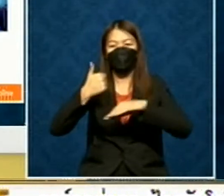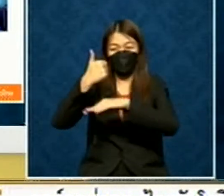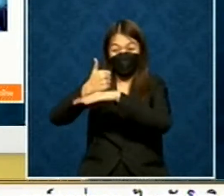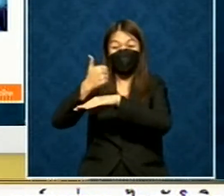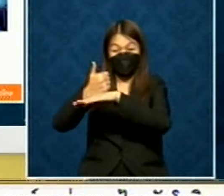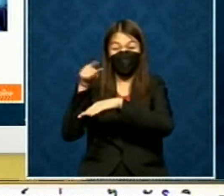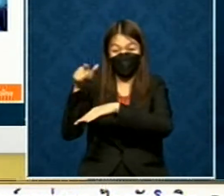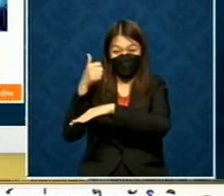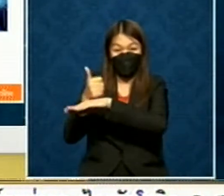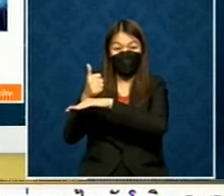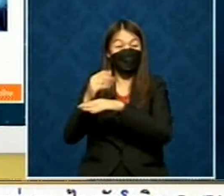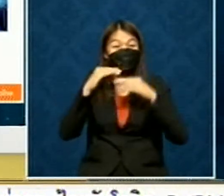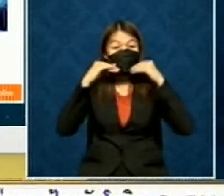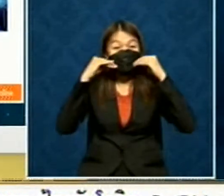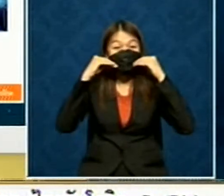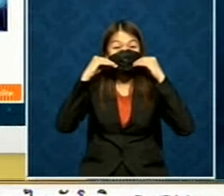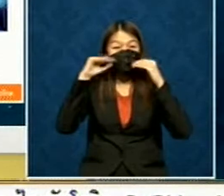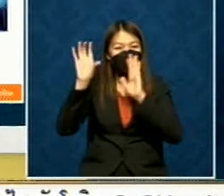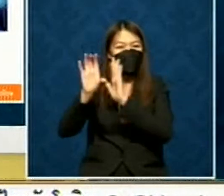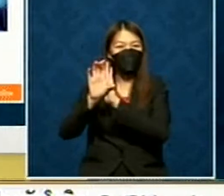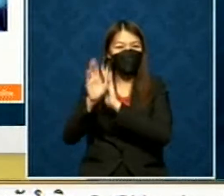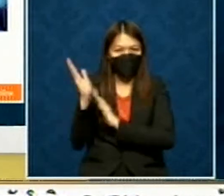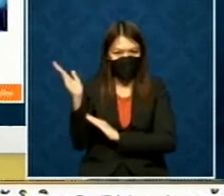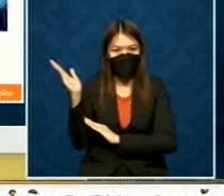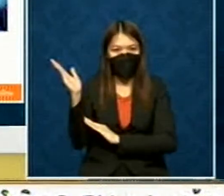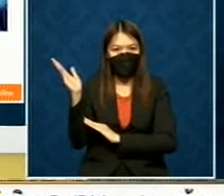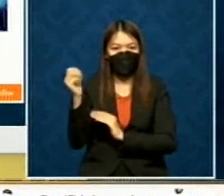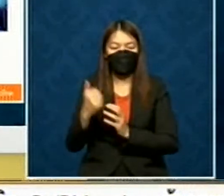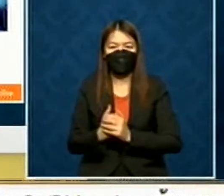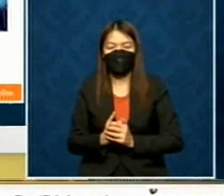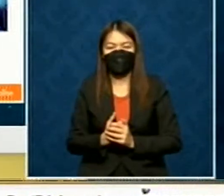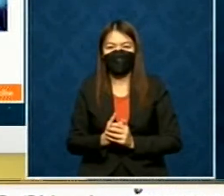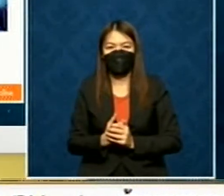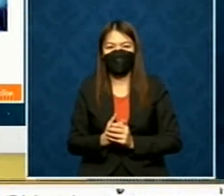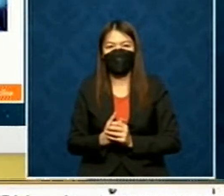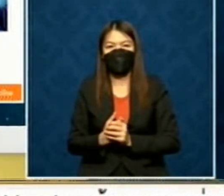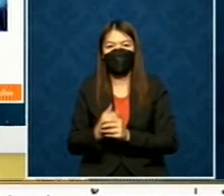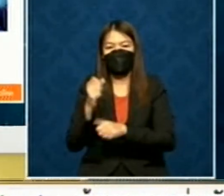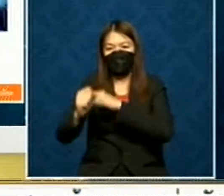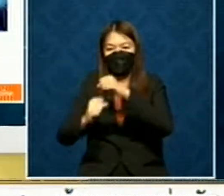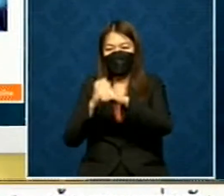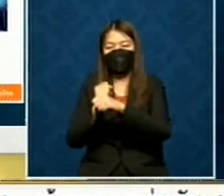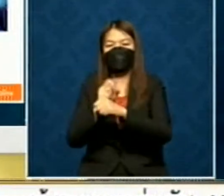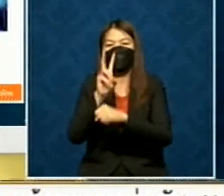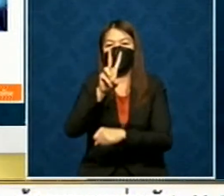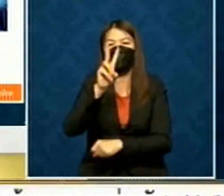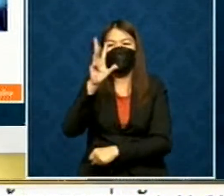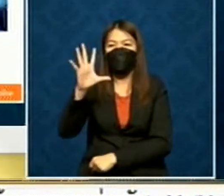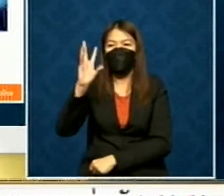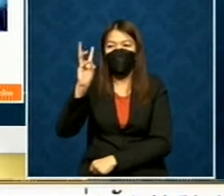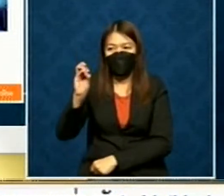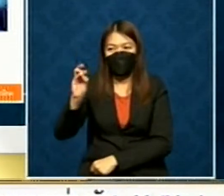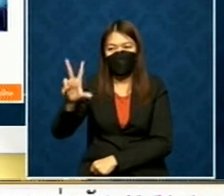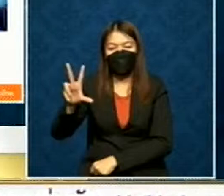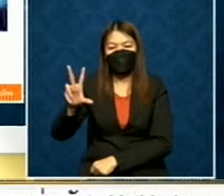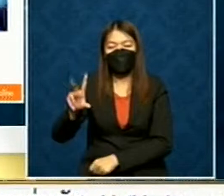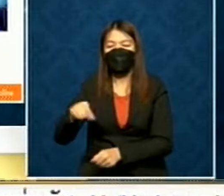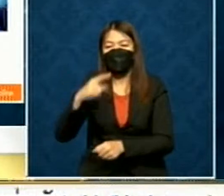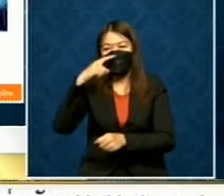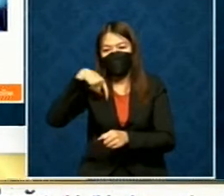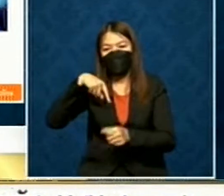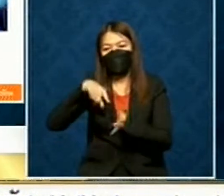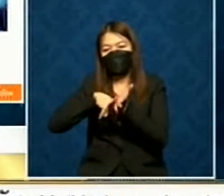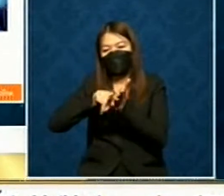นี่คอการปิดปีที่ตบหนาคนไทยทประเทศ วาปี 63 นั้นประเทศไยไม่มี ASF